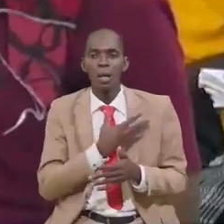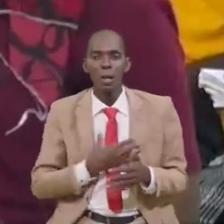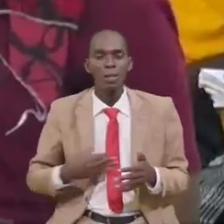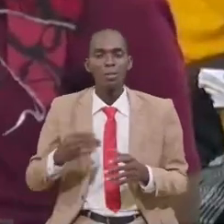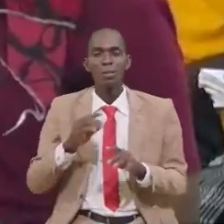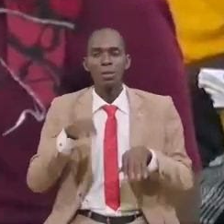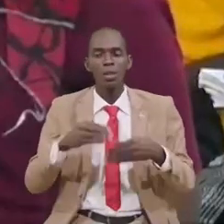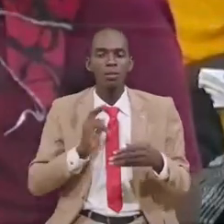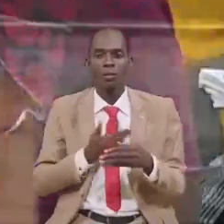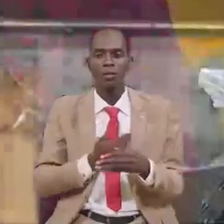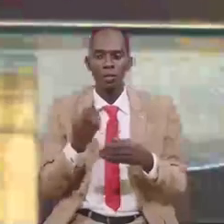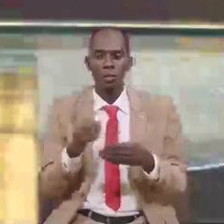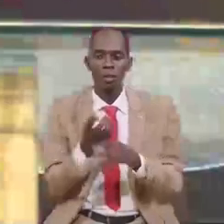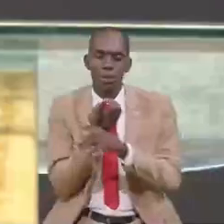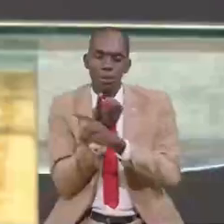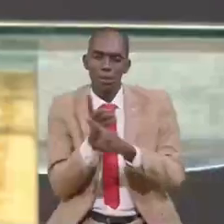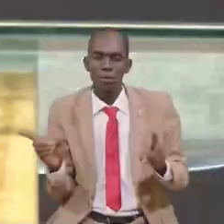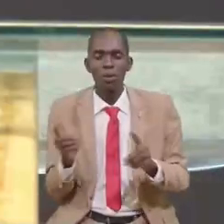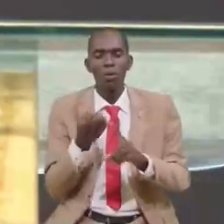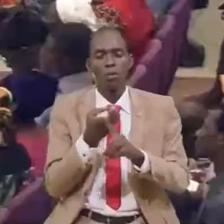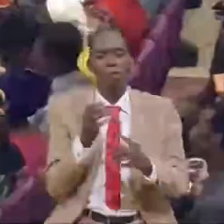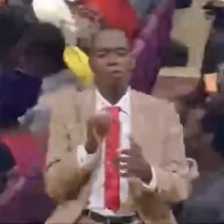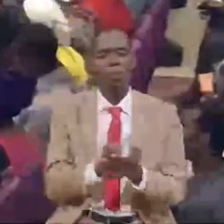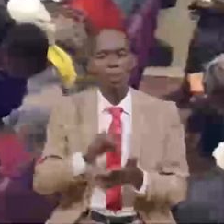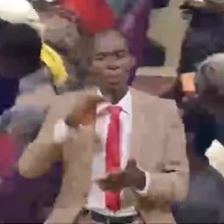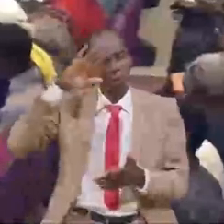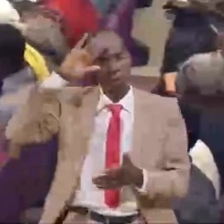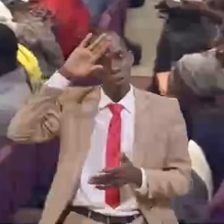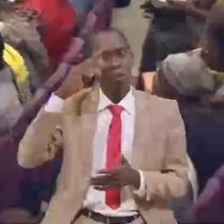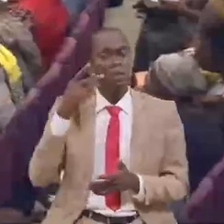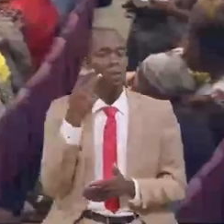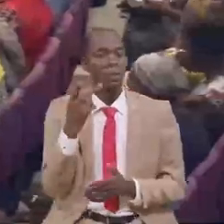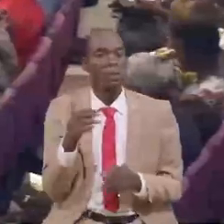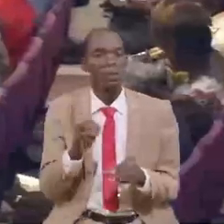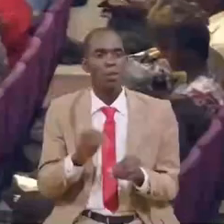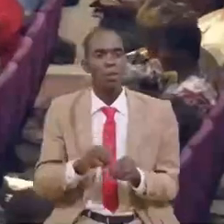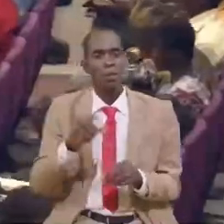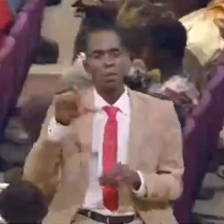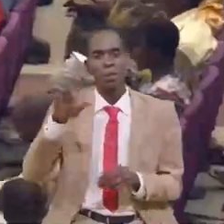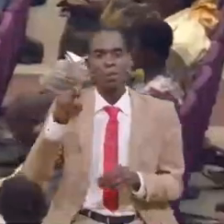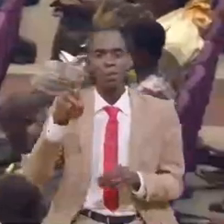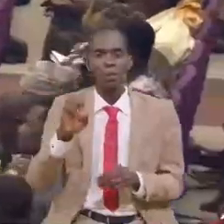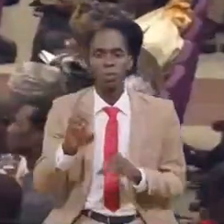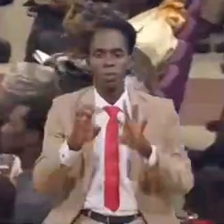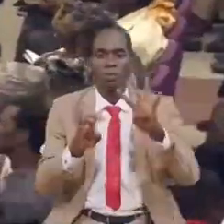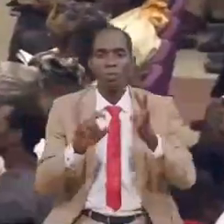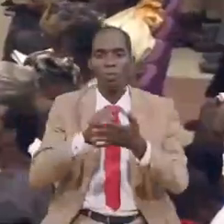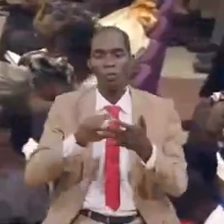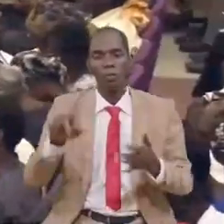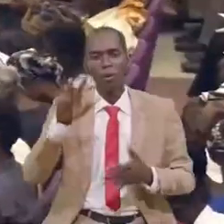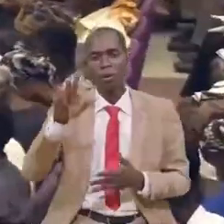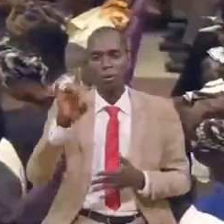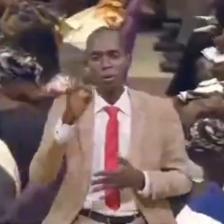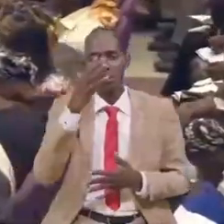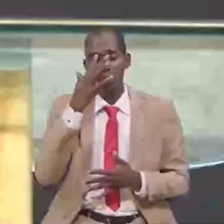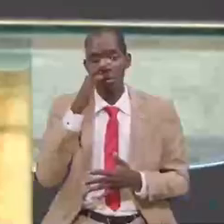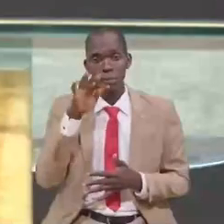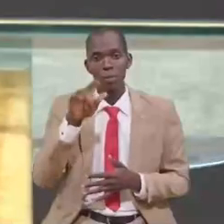de Pierre, et comment Jésus Seigneur l'a délivrée. Luc 4, le verset 38